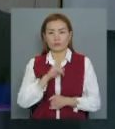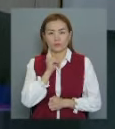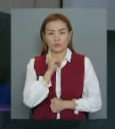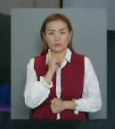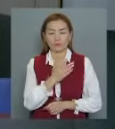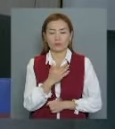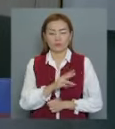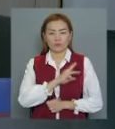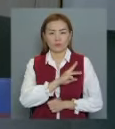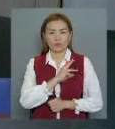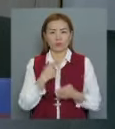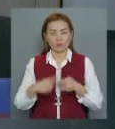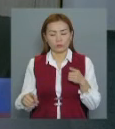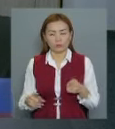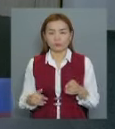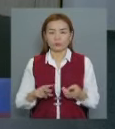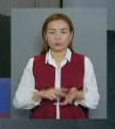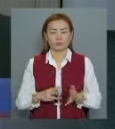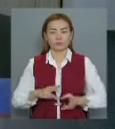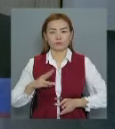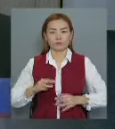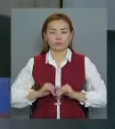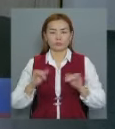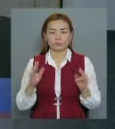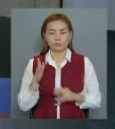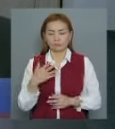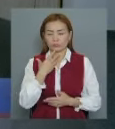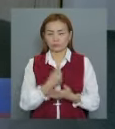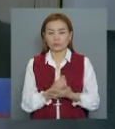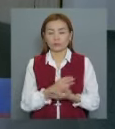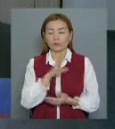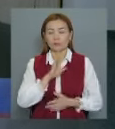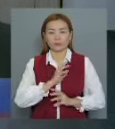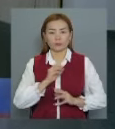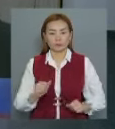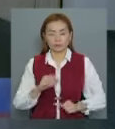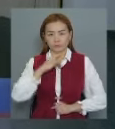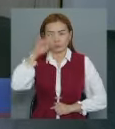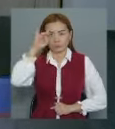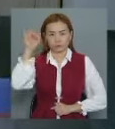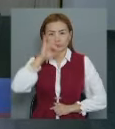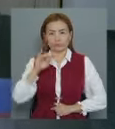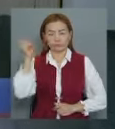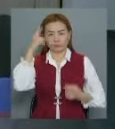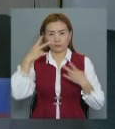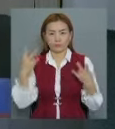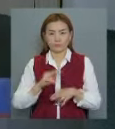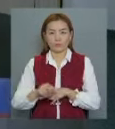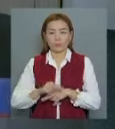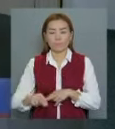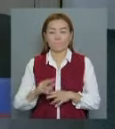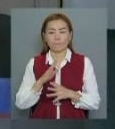жастардың творчествалық жағын дамыту, оның ішінде өзіміздің қазақ батырларымызды білу, оларды